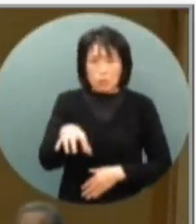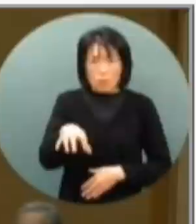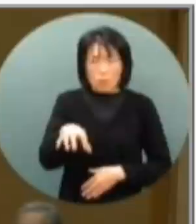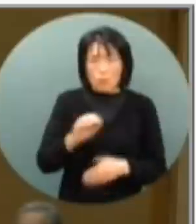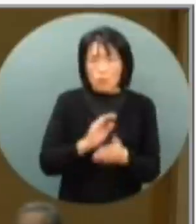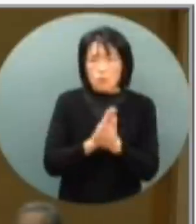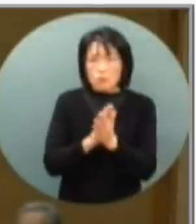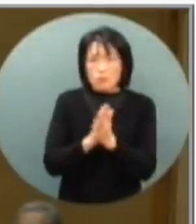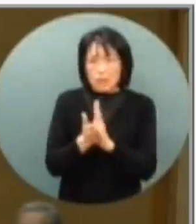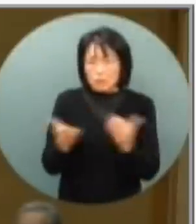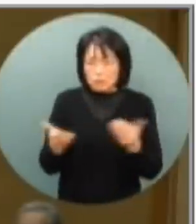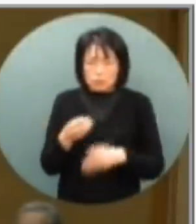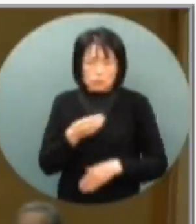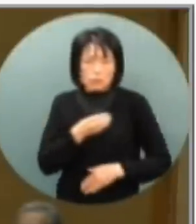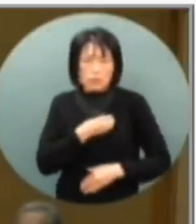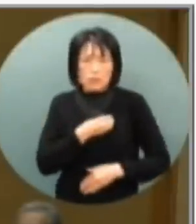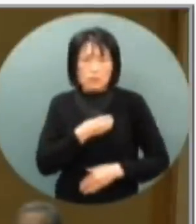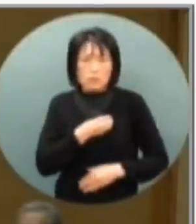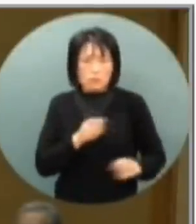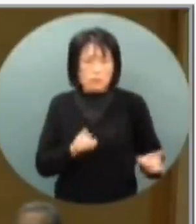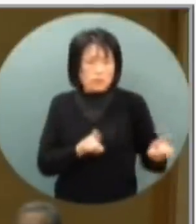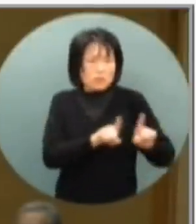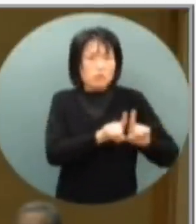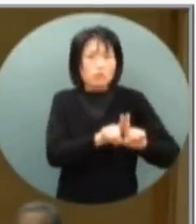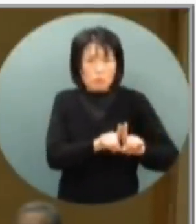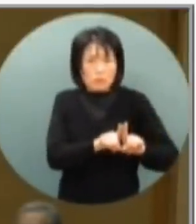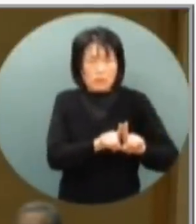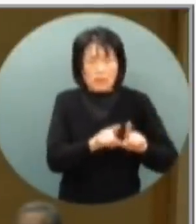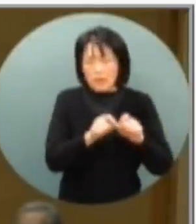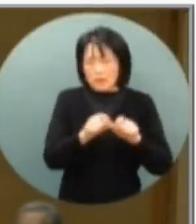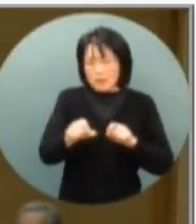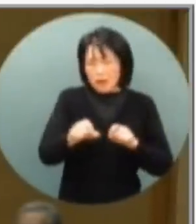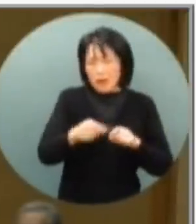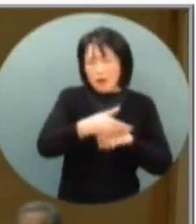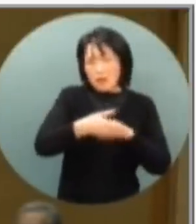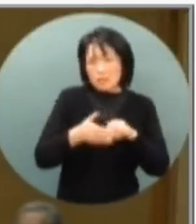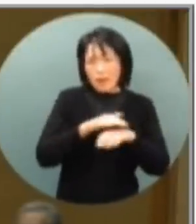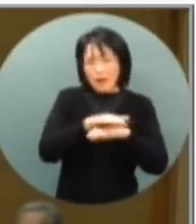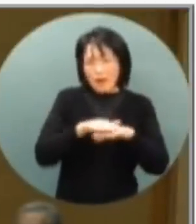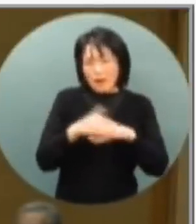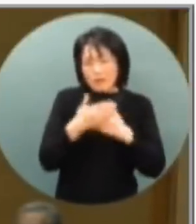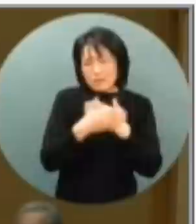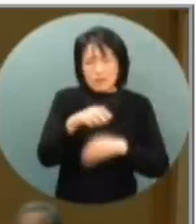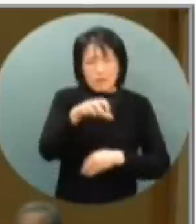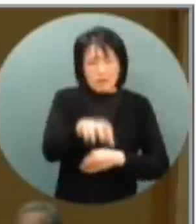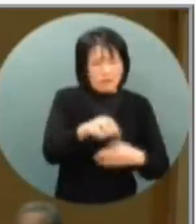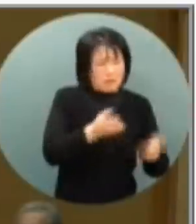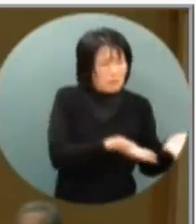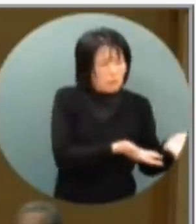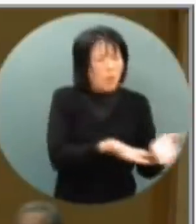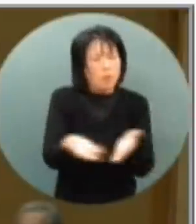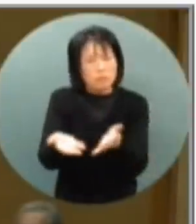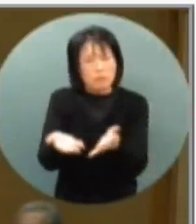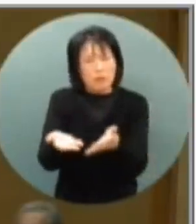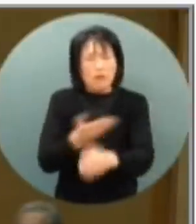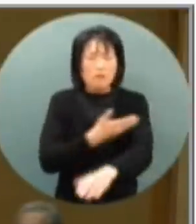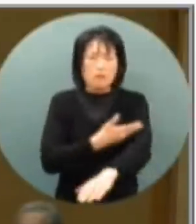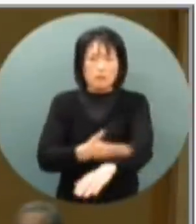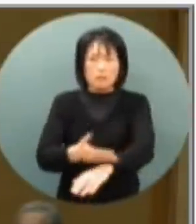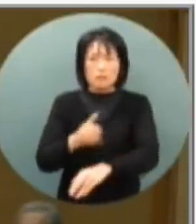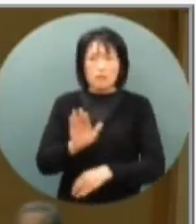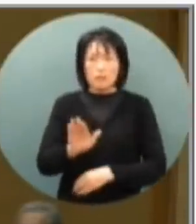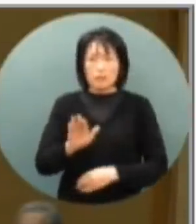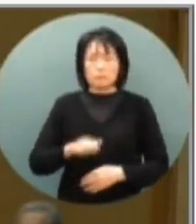をと一緒に長島愛生園に送致をしたというような歴史もあります。歴史もあります